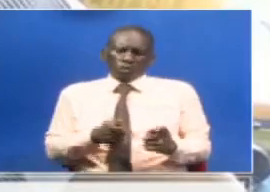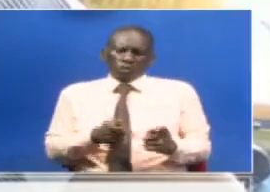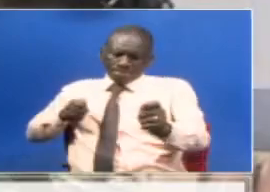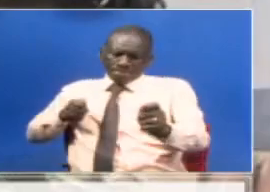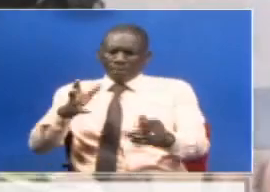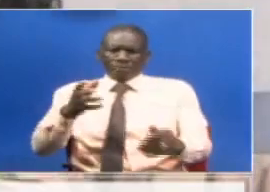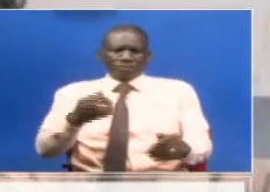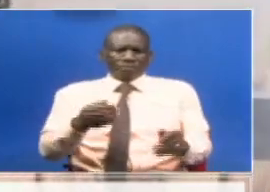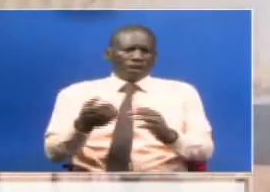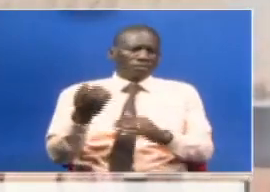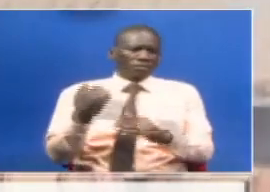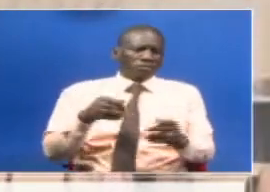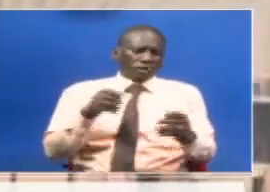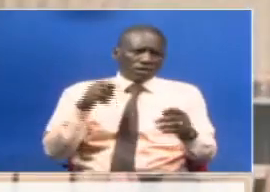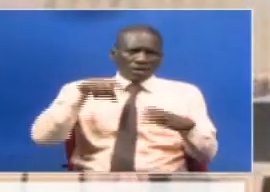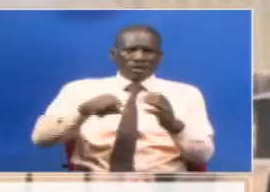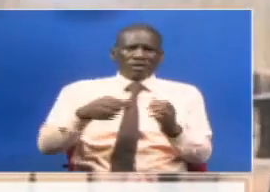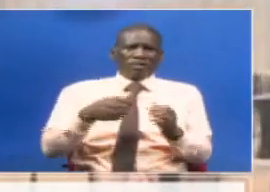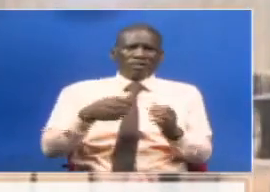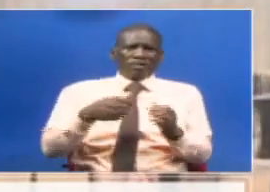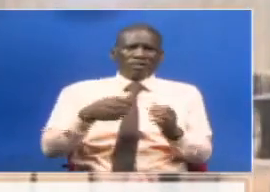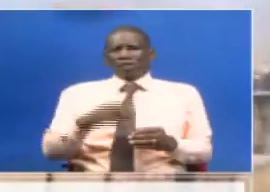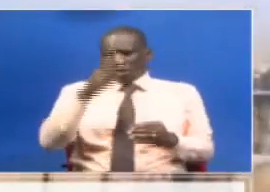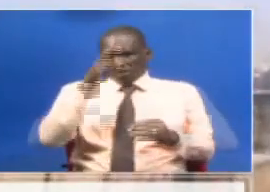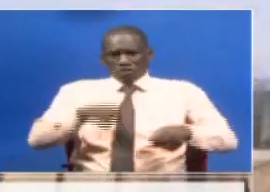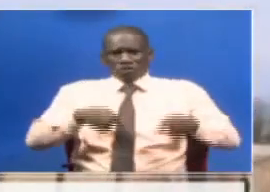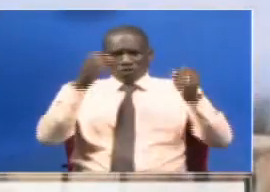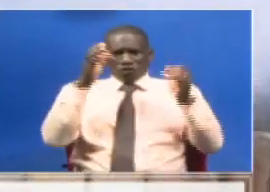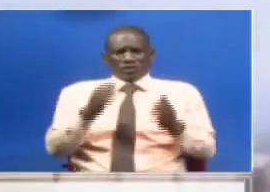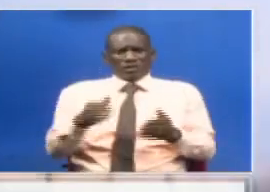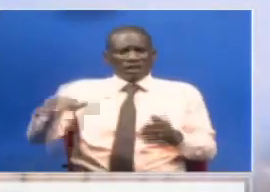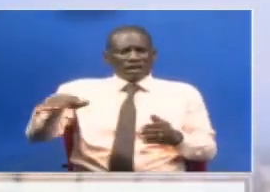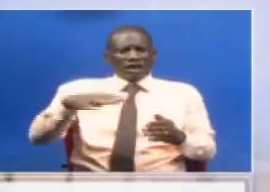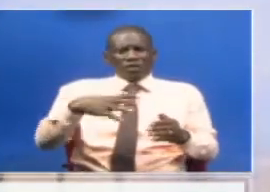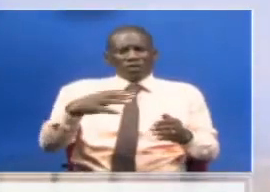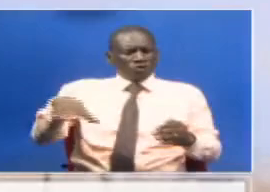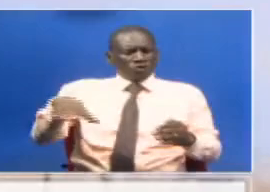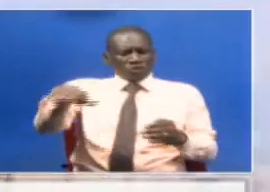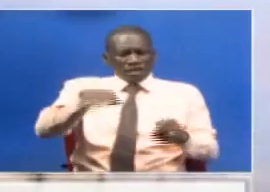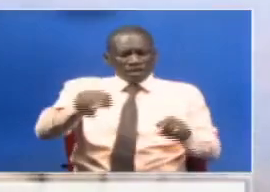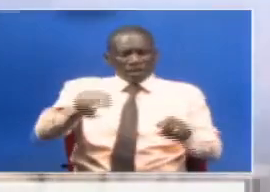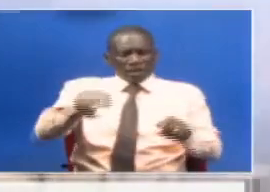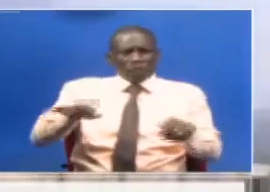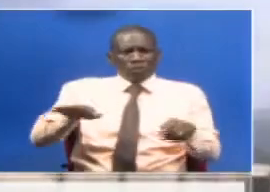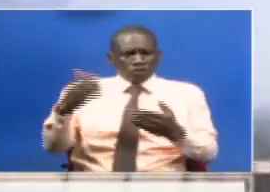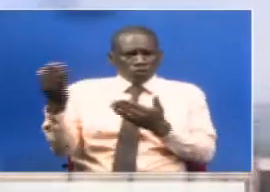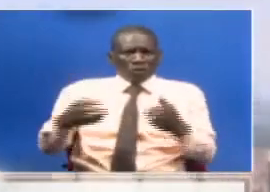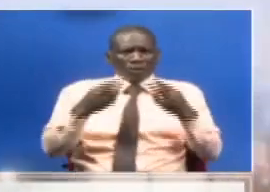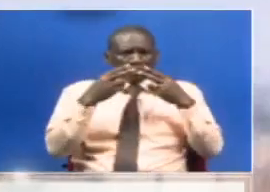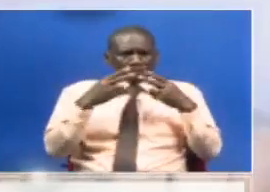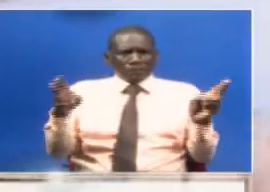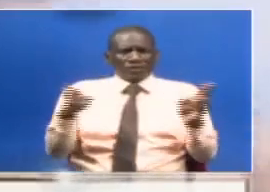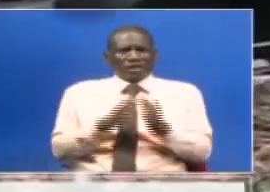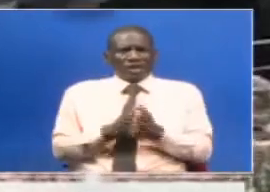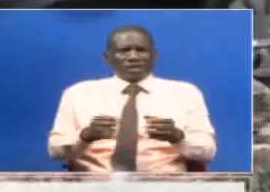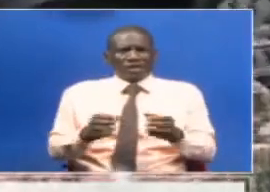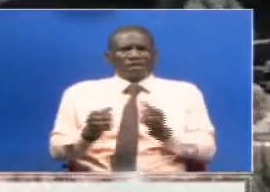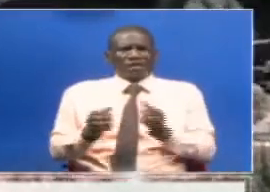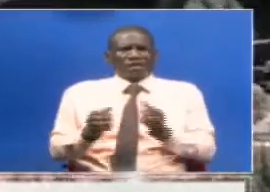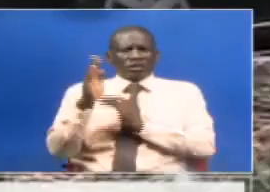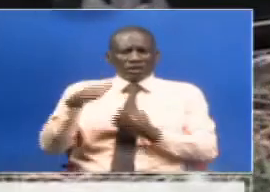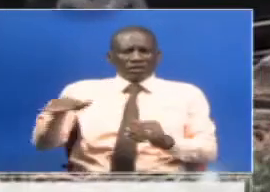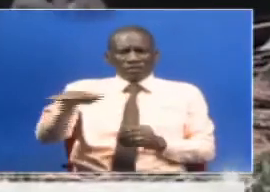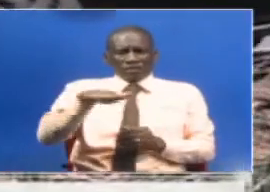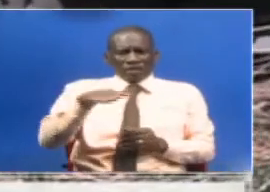nyuma. Maafisa wa polisi walikuwa eneo la tukio asubuhi ya leo kurejesha amani na usalama ndani ya eneo hilo.